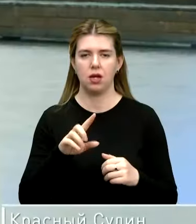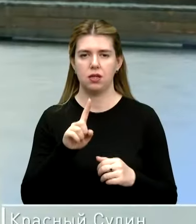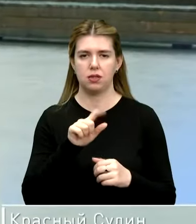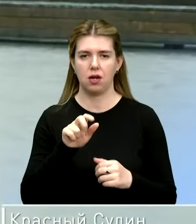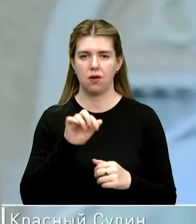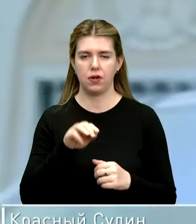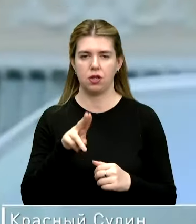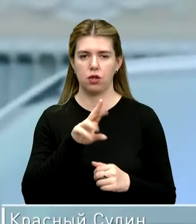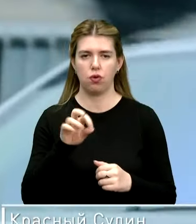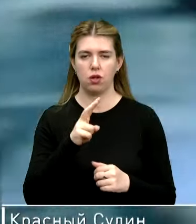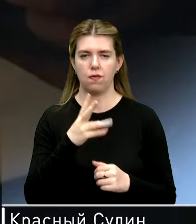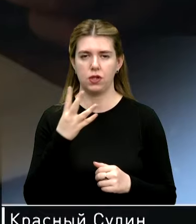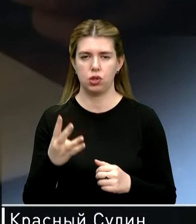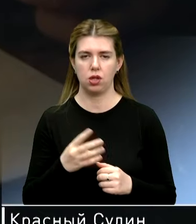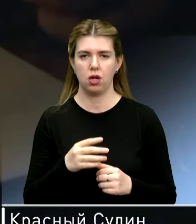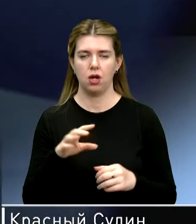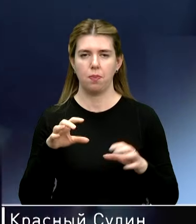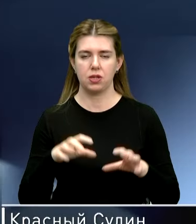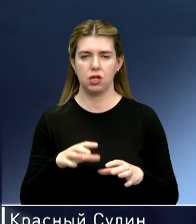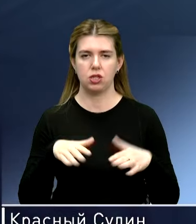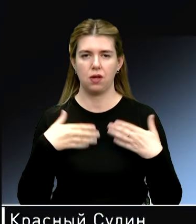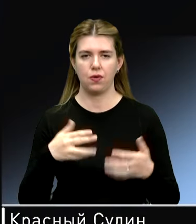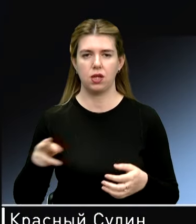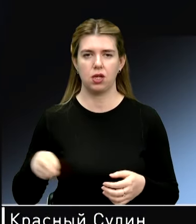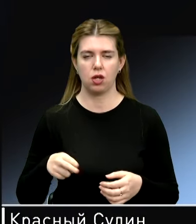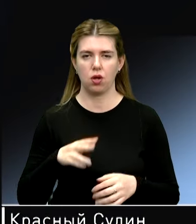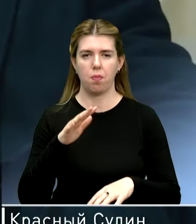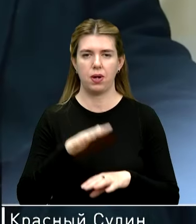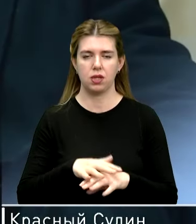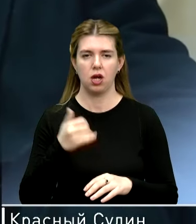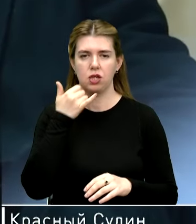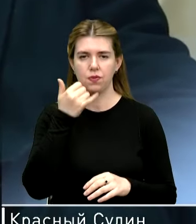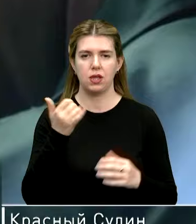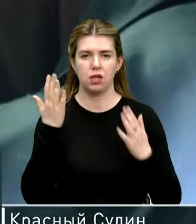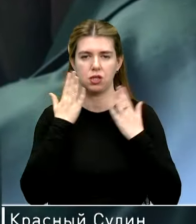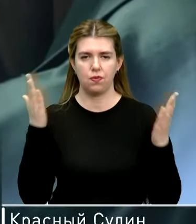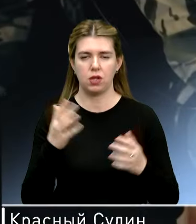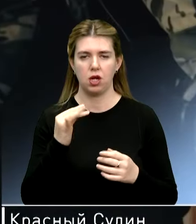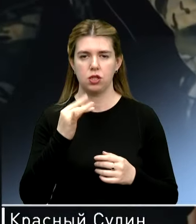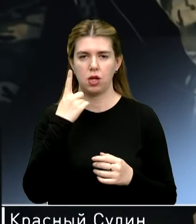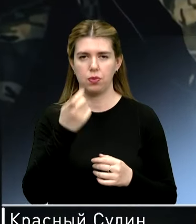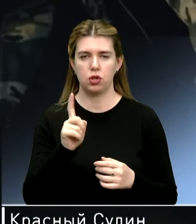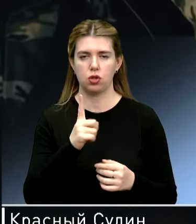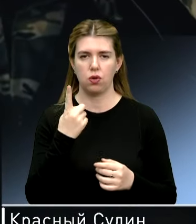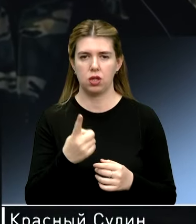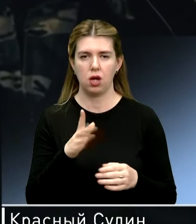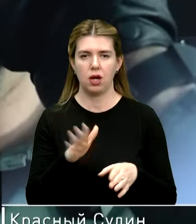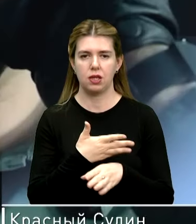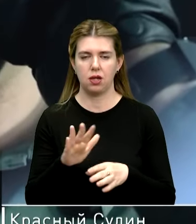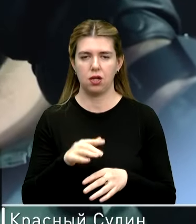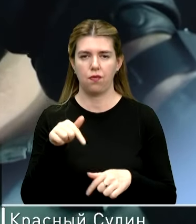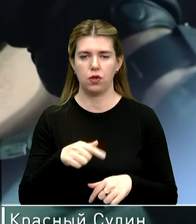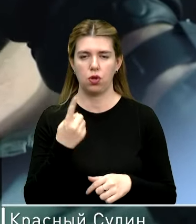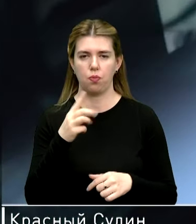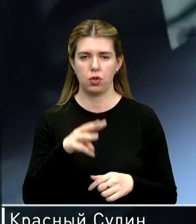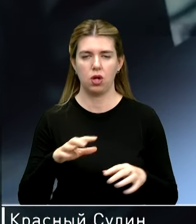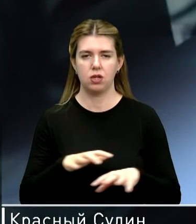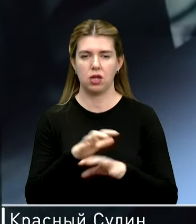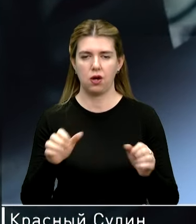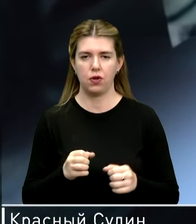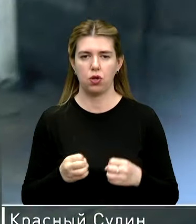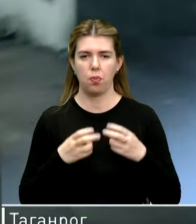на Дон-24. Председателю совета директоров банка звонит неизвестный и сообщает, что одно из отделений в эту минуту